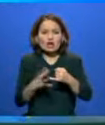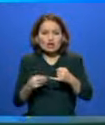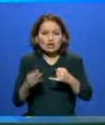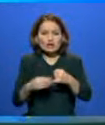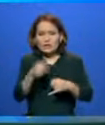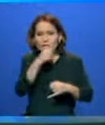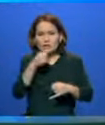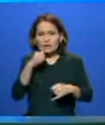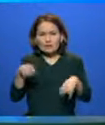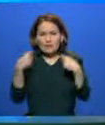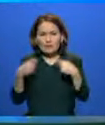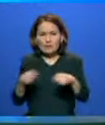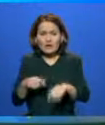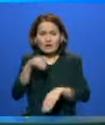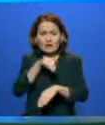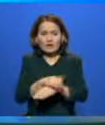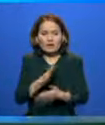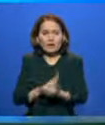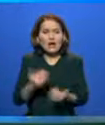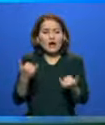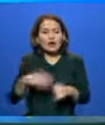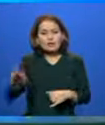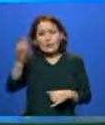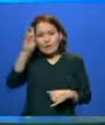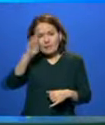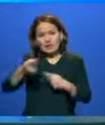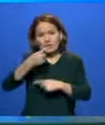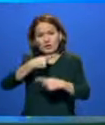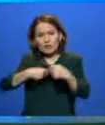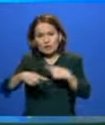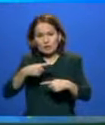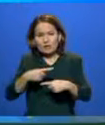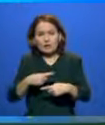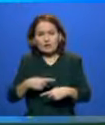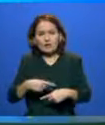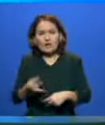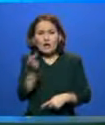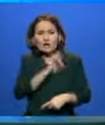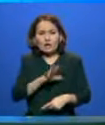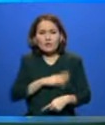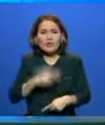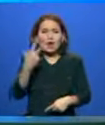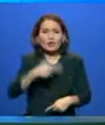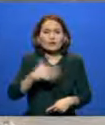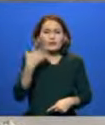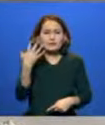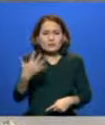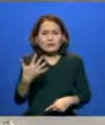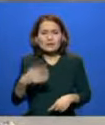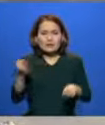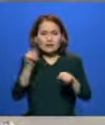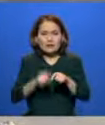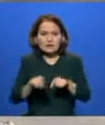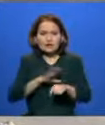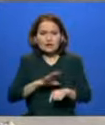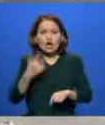заңсыз пайдаланғандар анықталып, жер мемлекет иелігіне қайтарыла бастады. Ақтөбеде өткен жылы 35 тексеру жүргізіліп, 300-ден астам заң бұзушылық